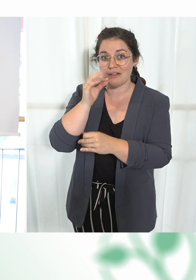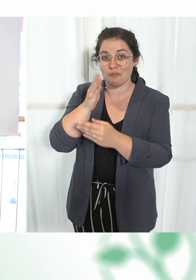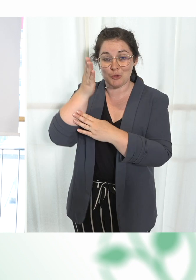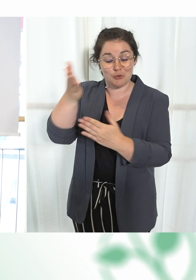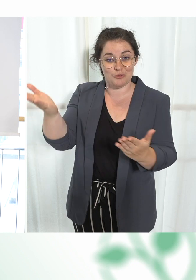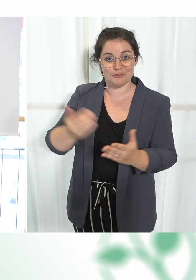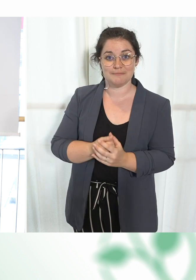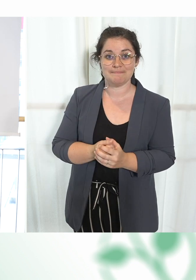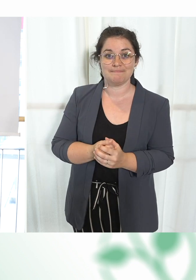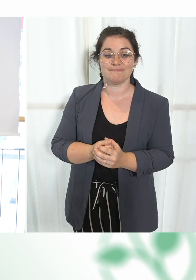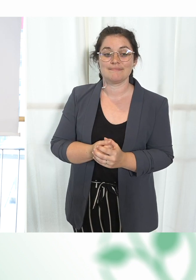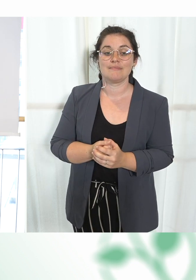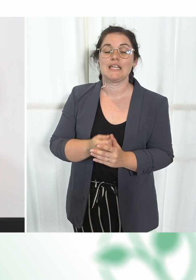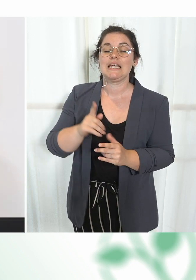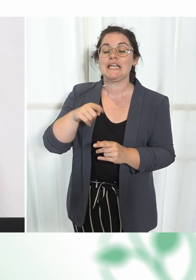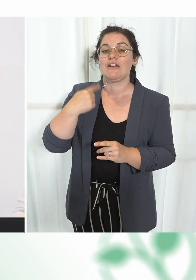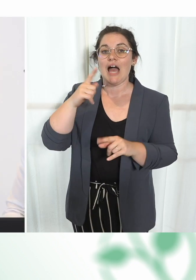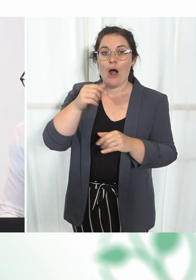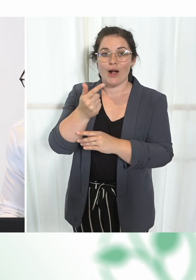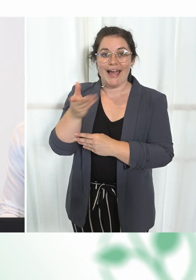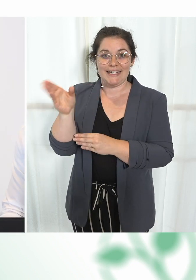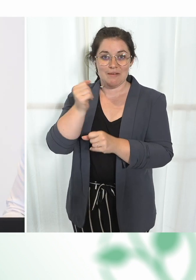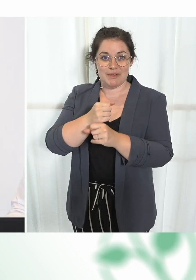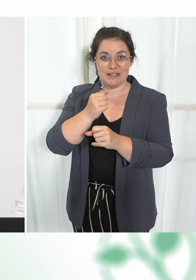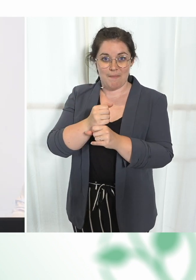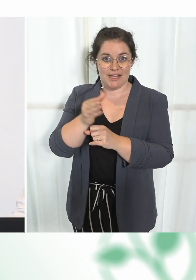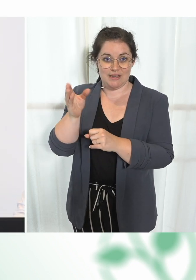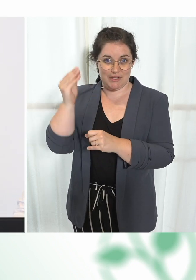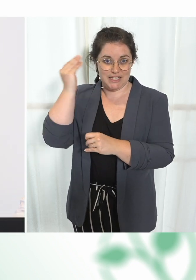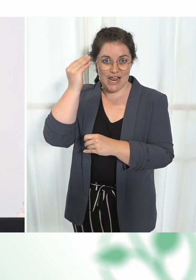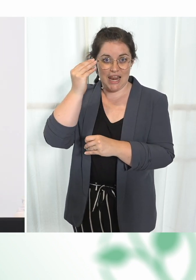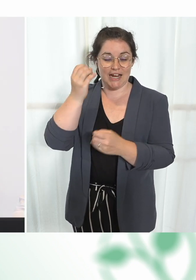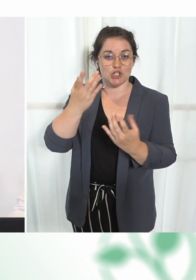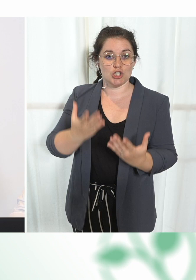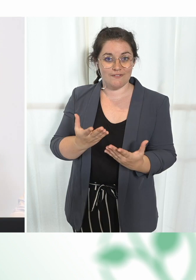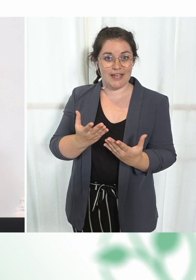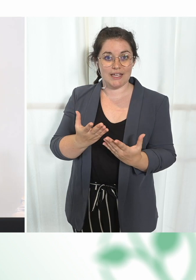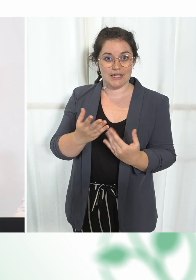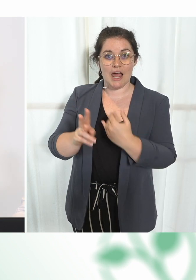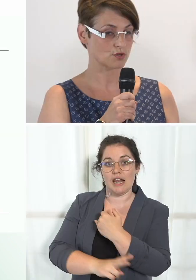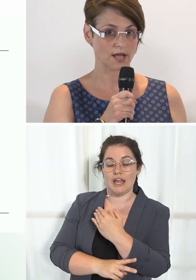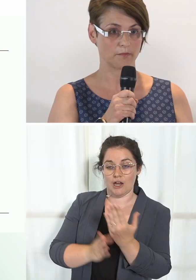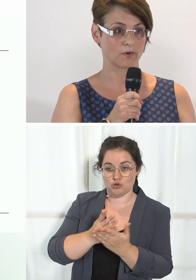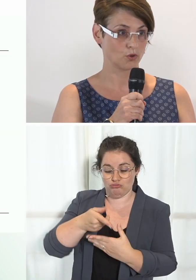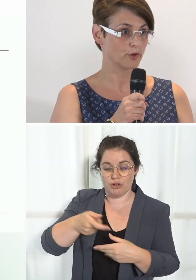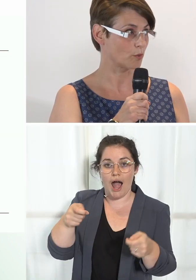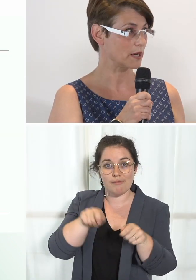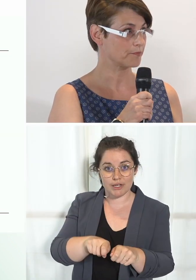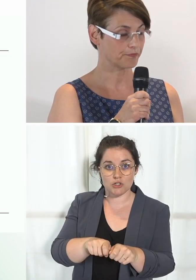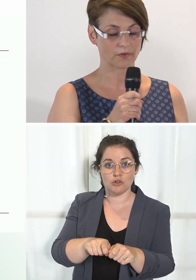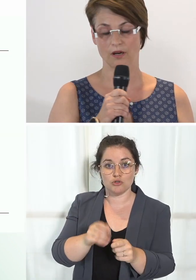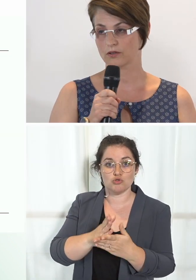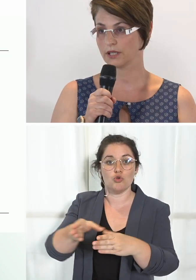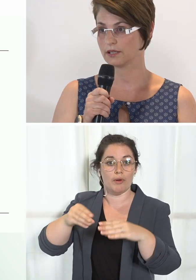Zukunft? Also wir haben auch einige Mitarbeiter mit Lernschwäche, die wir bereits, die Lehre bei uns abgeschlossen haben,